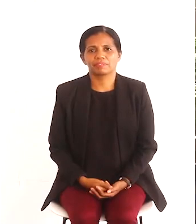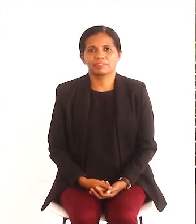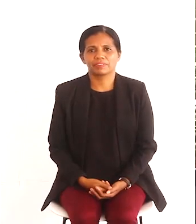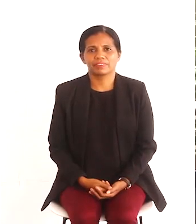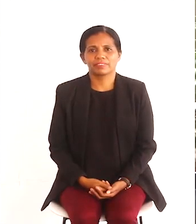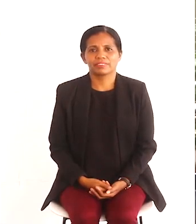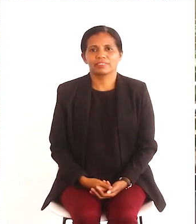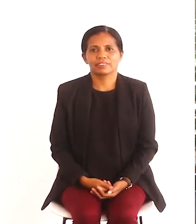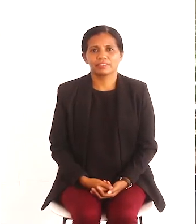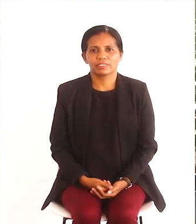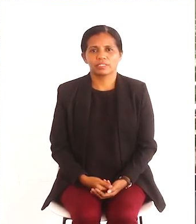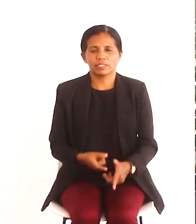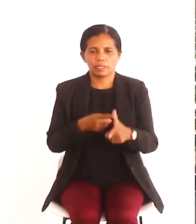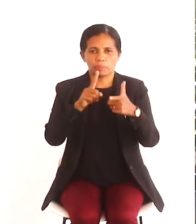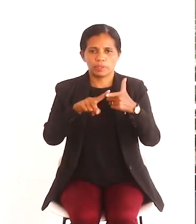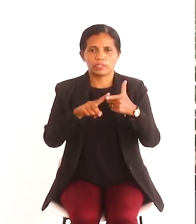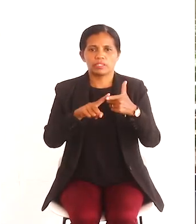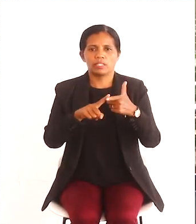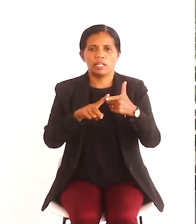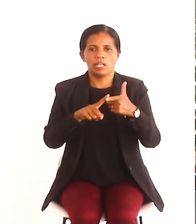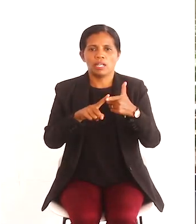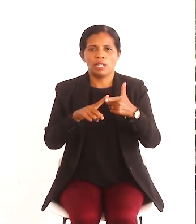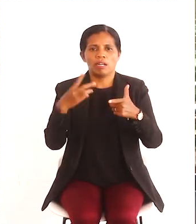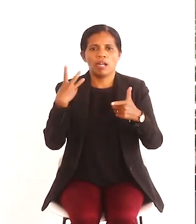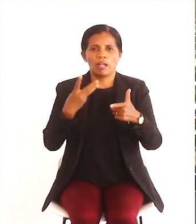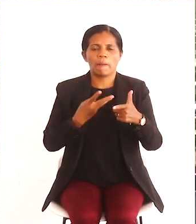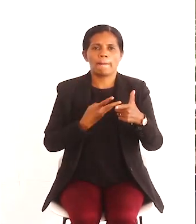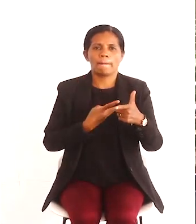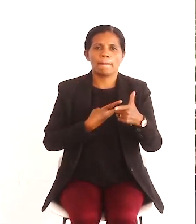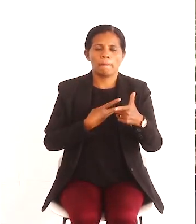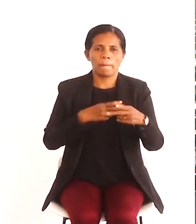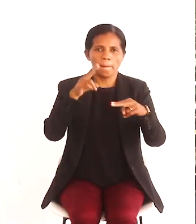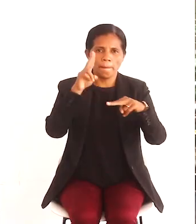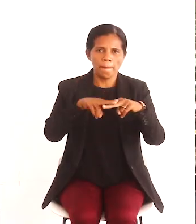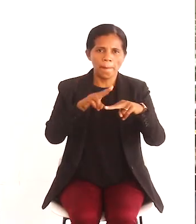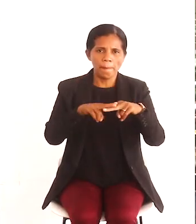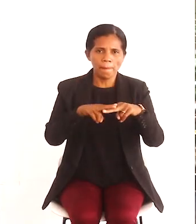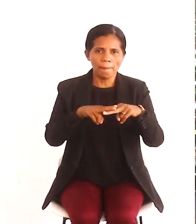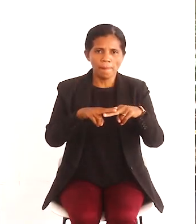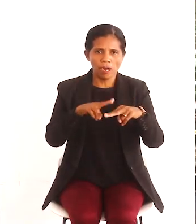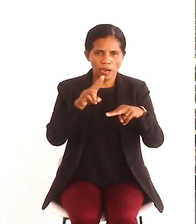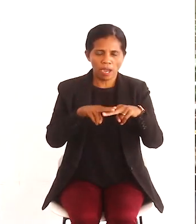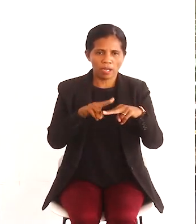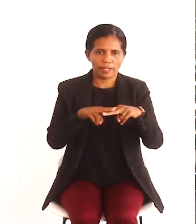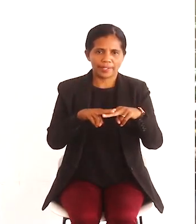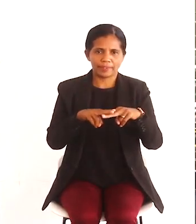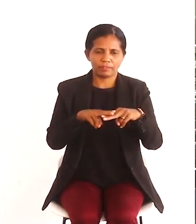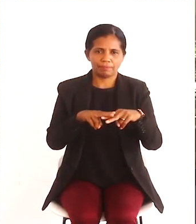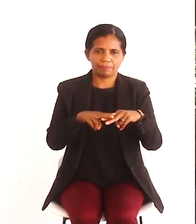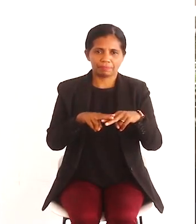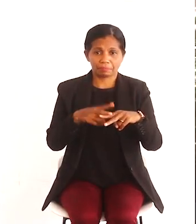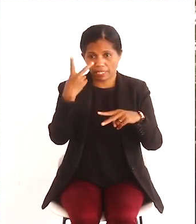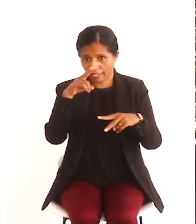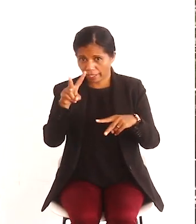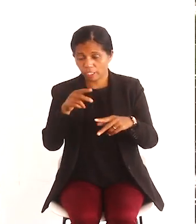Oke. Tirmai, ita ba tur, hanesang yang bisikleta. Oke.